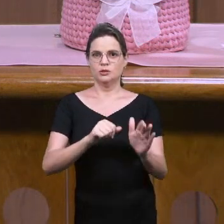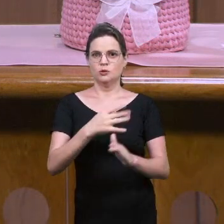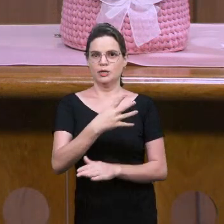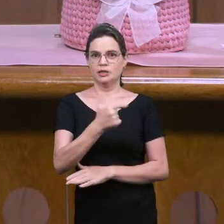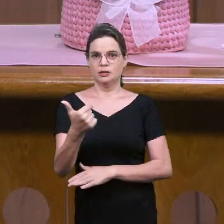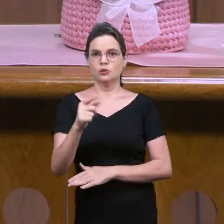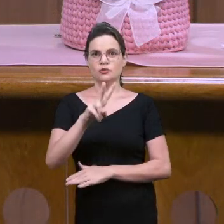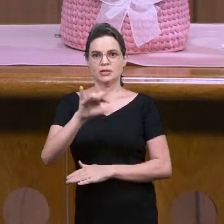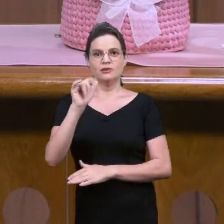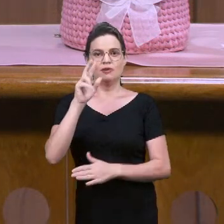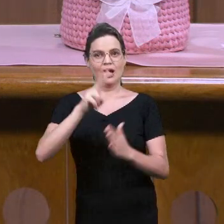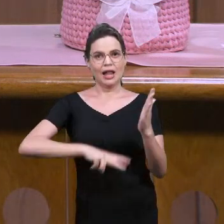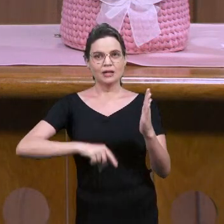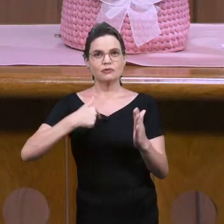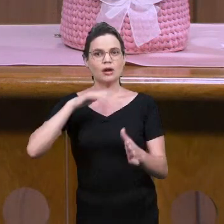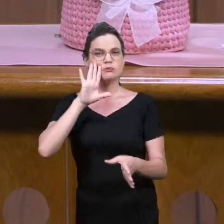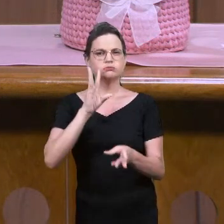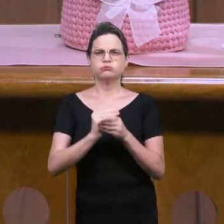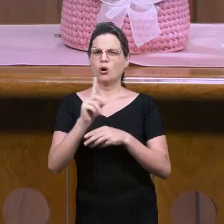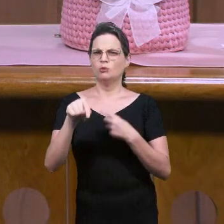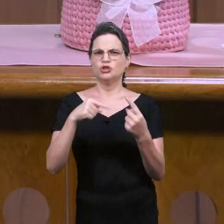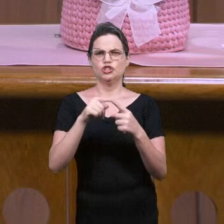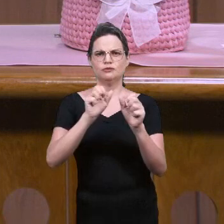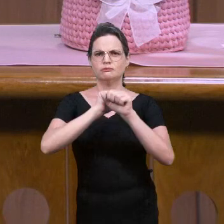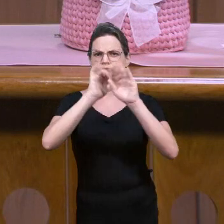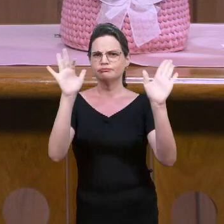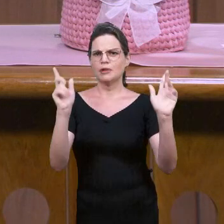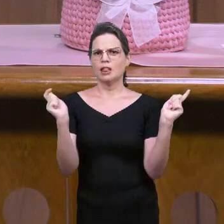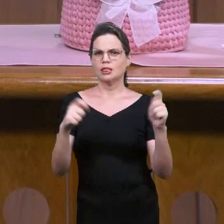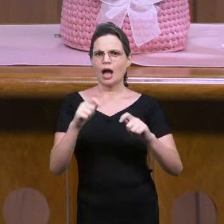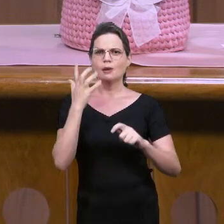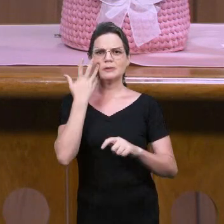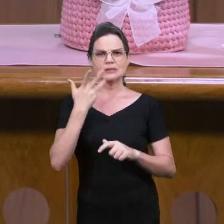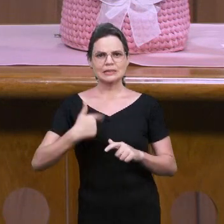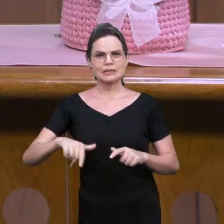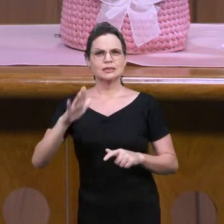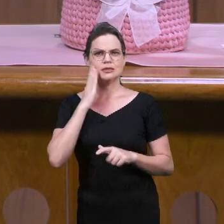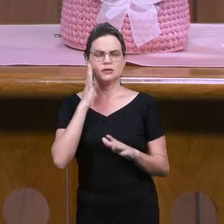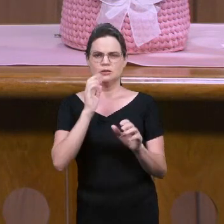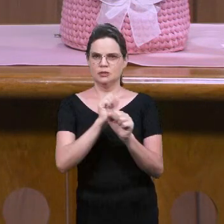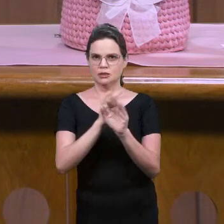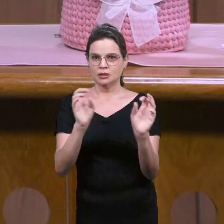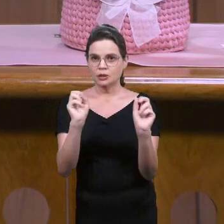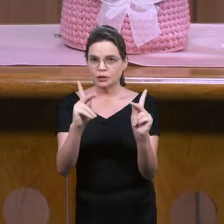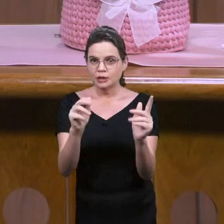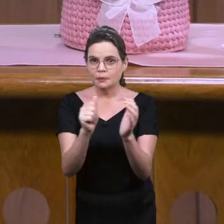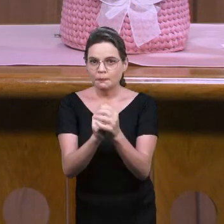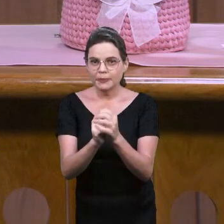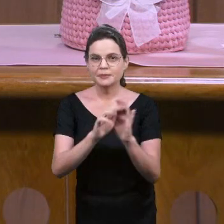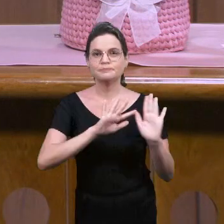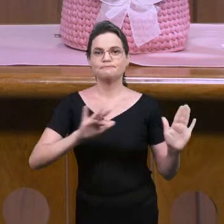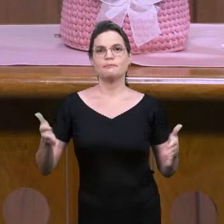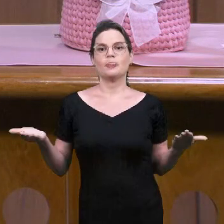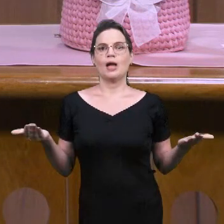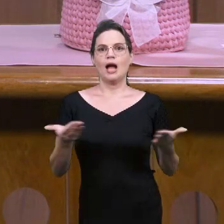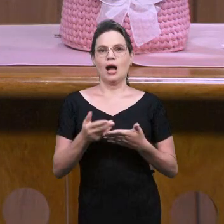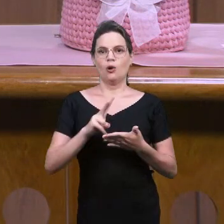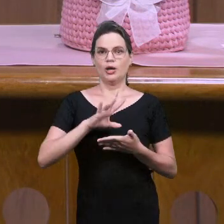Vous allez lire et comprendre parce que c'est très objectif pour les enfants intermédiaires et adolescents. Même, nous allons